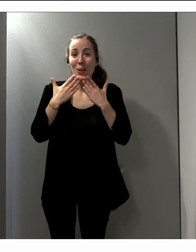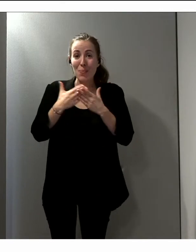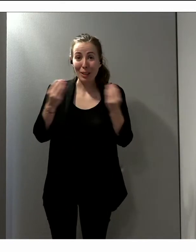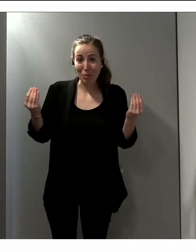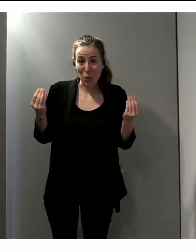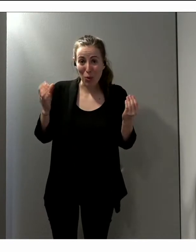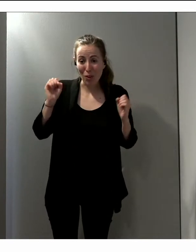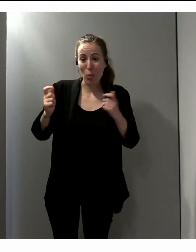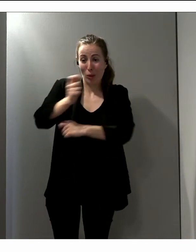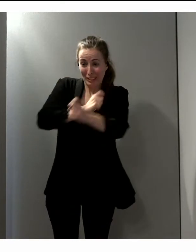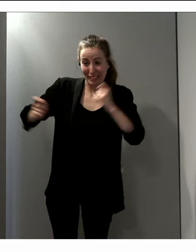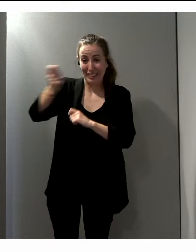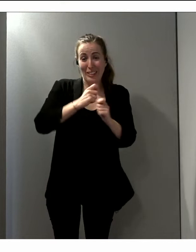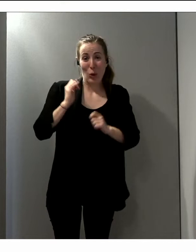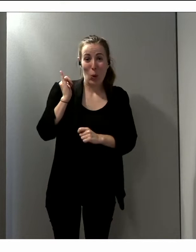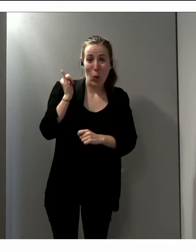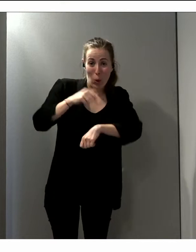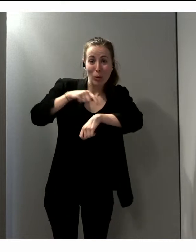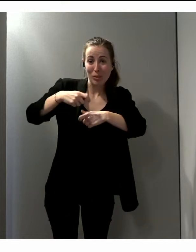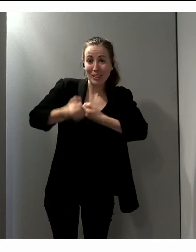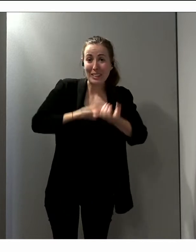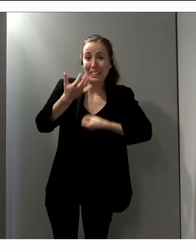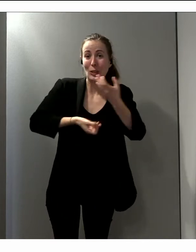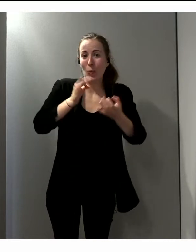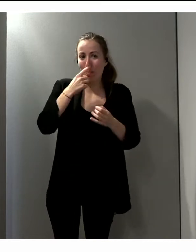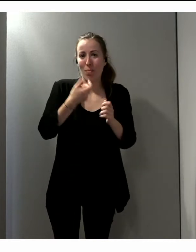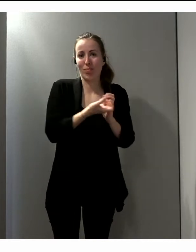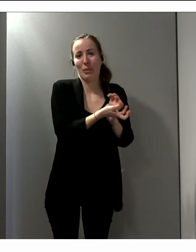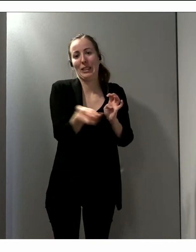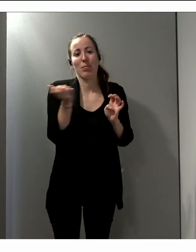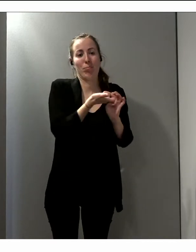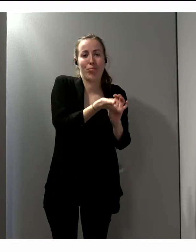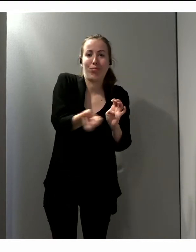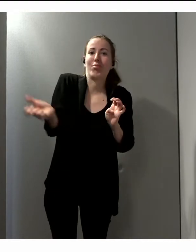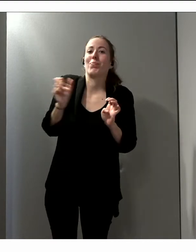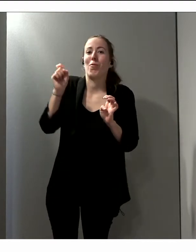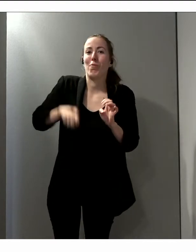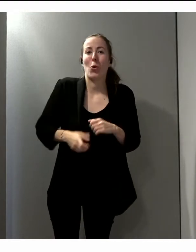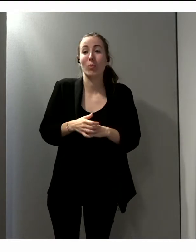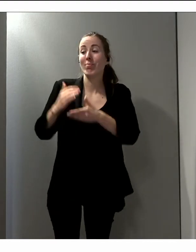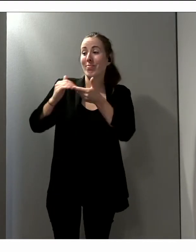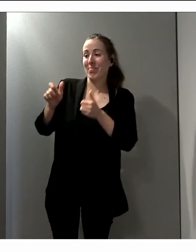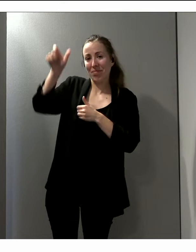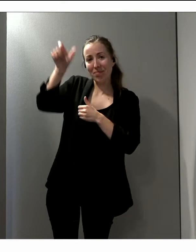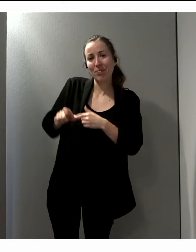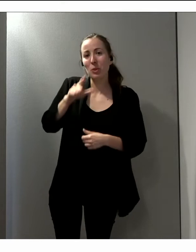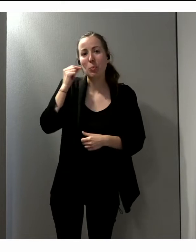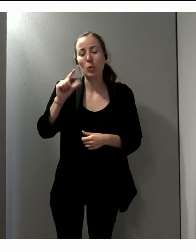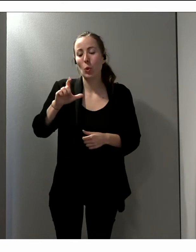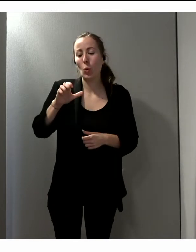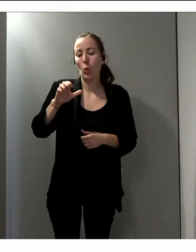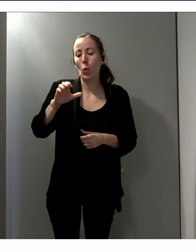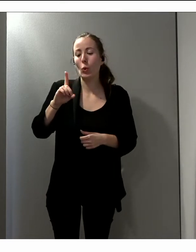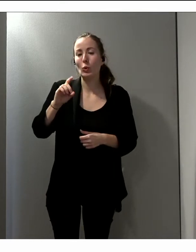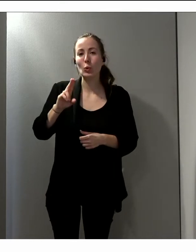nous sommes assez nombreux et il faut quand même permettre que la parole circule. Donc, je vais tout de suite passer la parole à Monsieur le